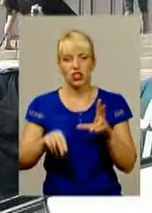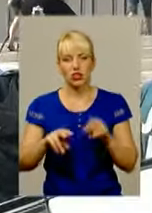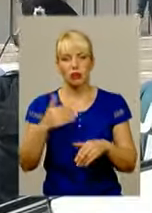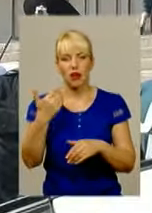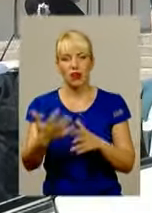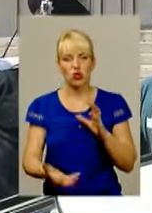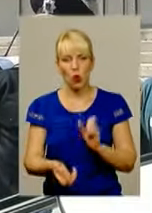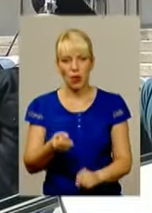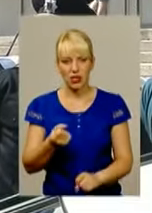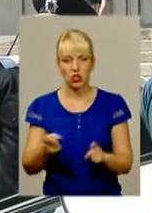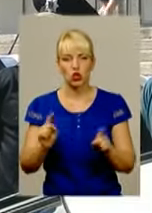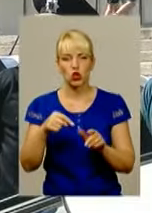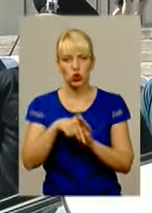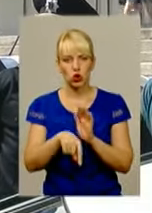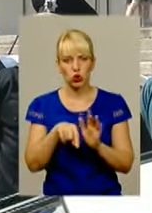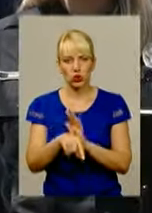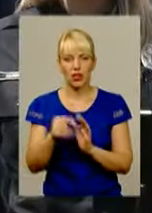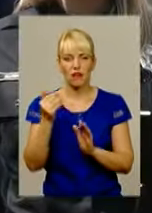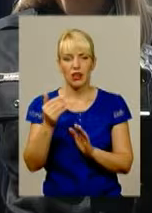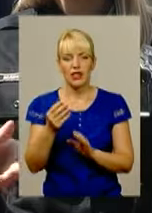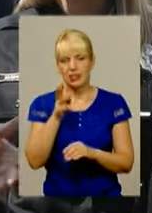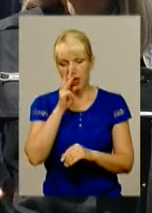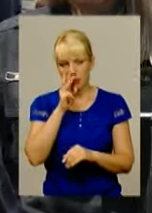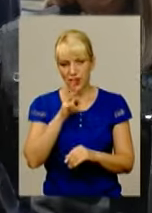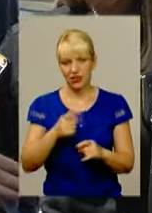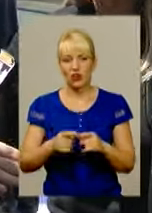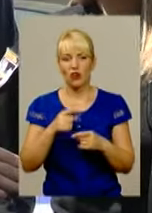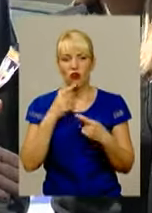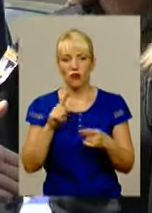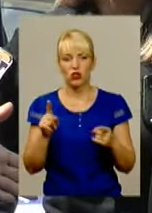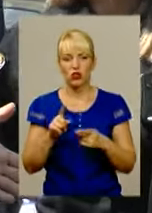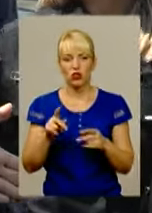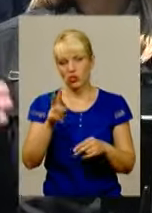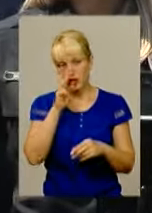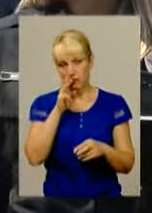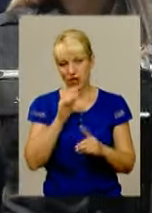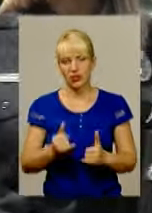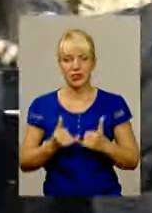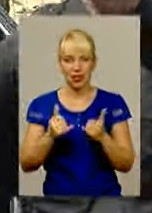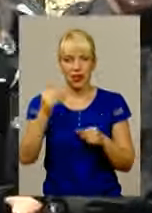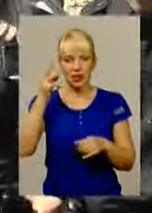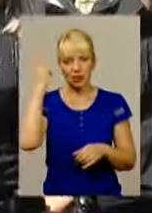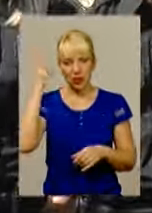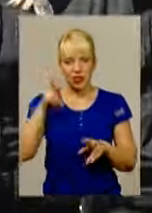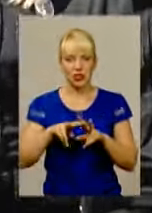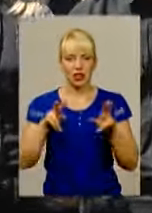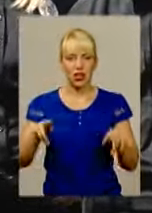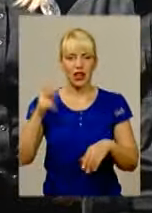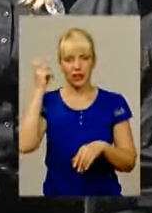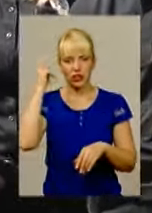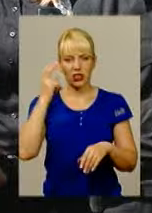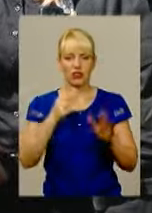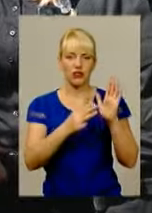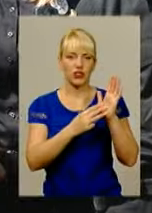Що ж стосується зарплатні подільських поліцьменів, глава уряду зазначив. Заробітна плата для Хмельницька така сама, як і в Києві. від 8